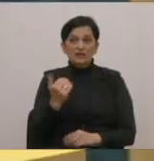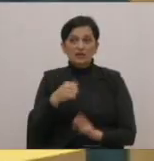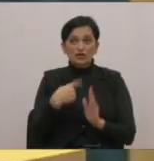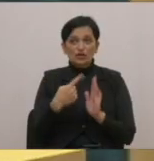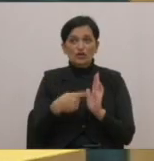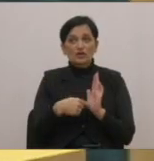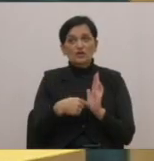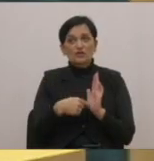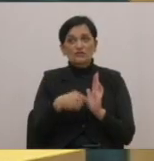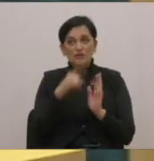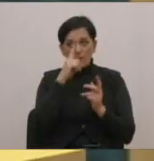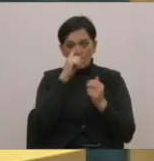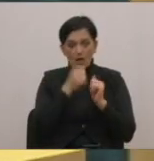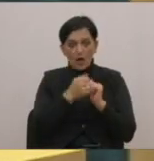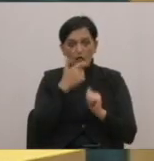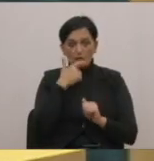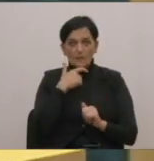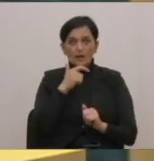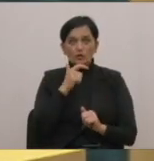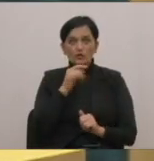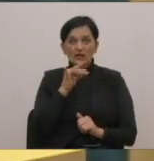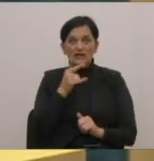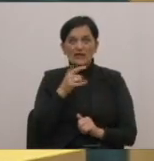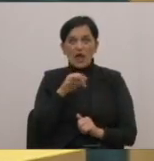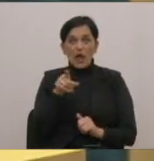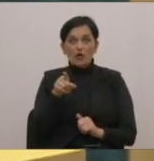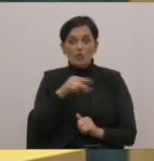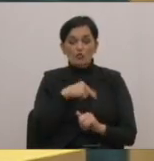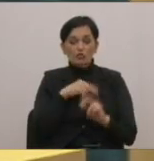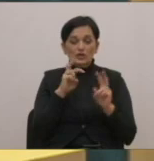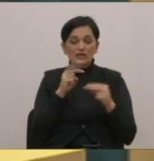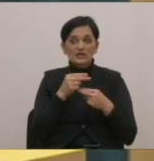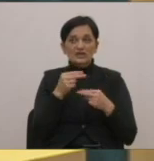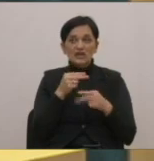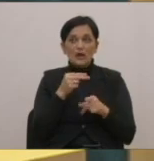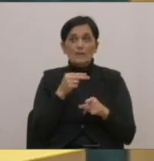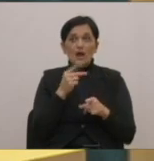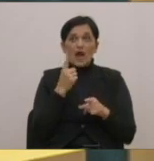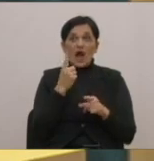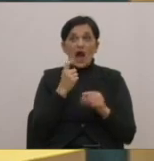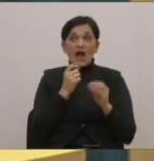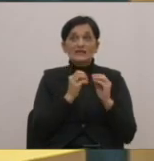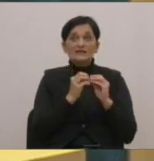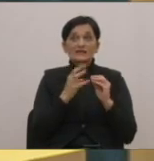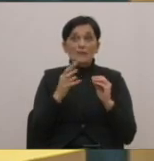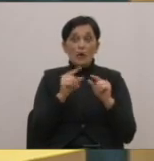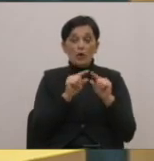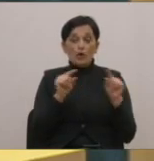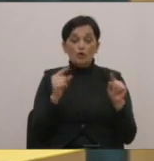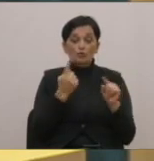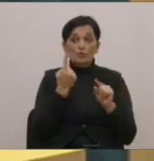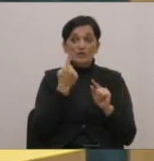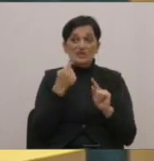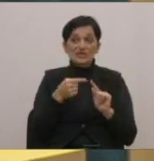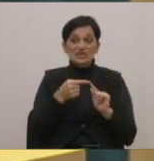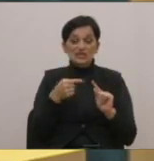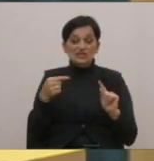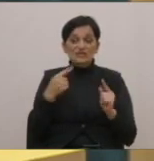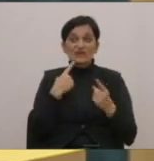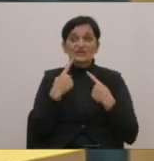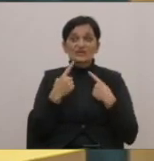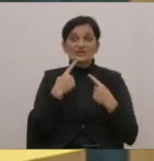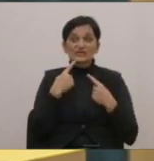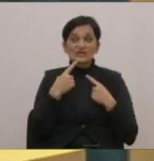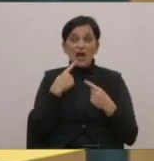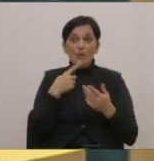და მახსოვს რომ ბატონი იაგოც მუშაობდა ამ თემაზე. ესე იგი 115-ე მუხლის პირველ ნაწილში აქ არის საუბარი